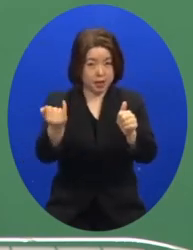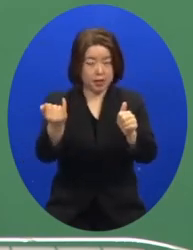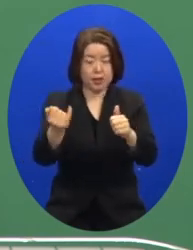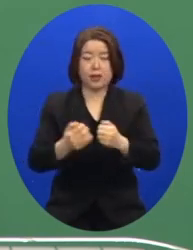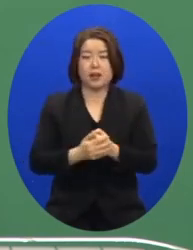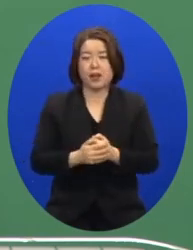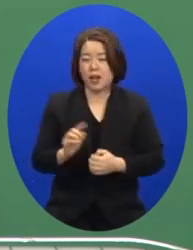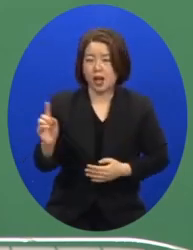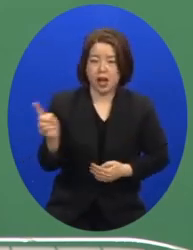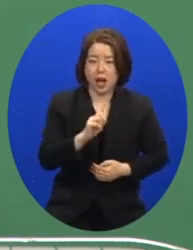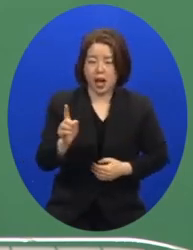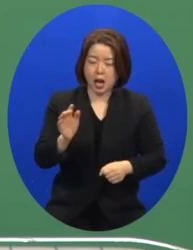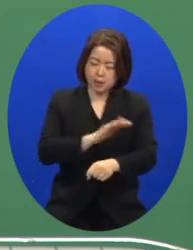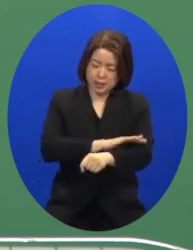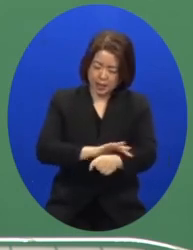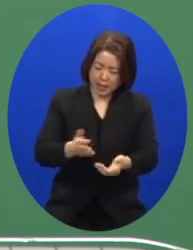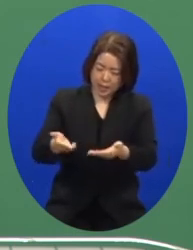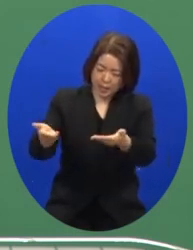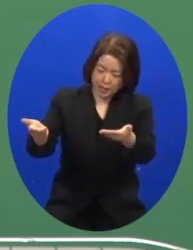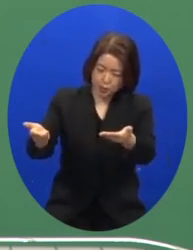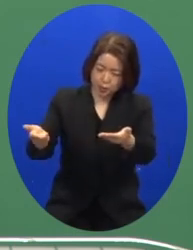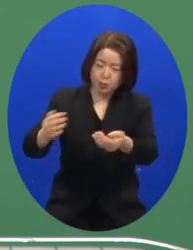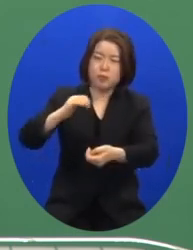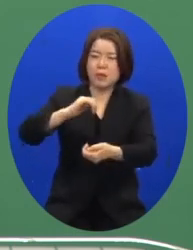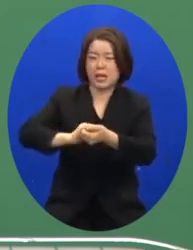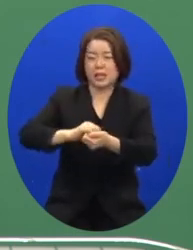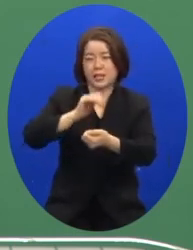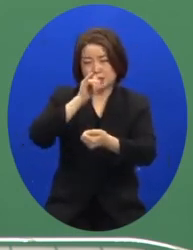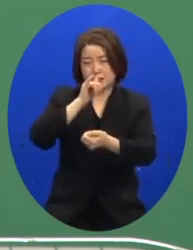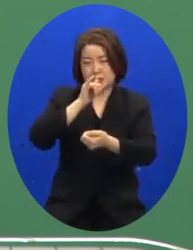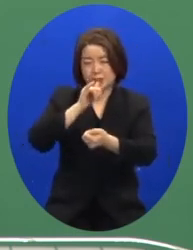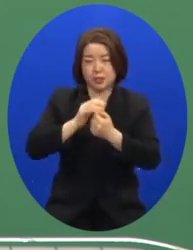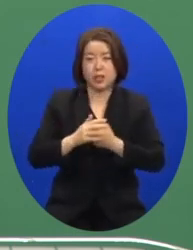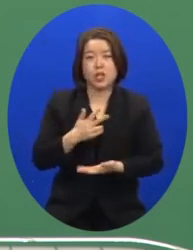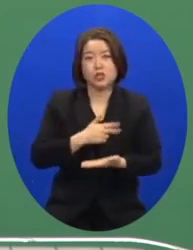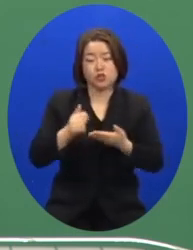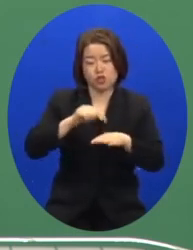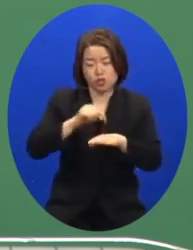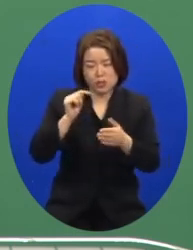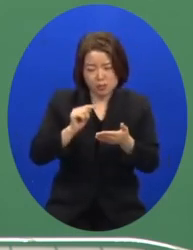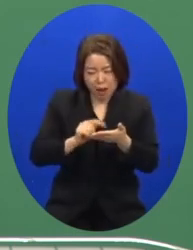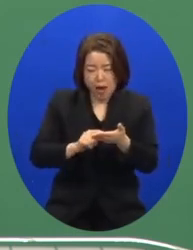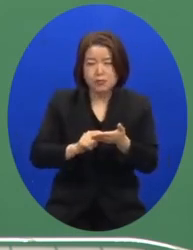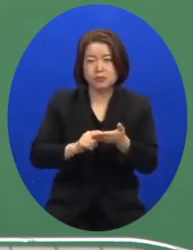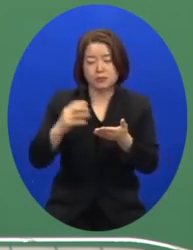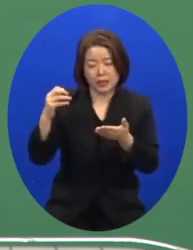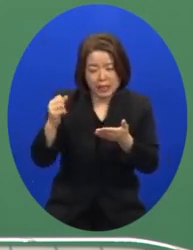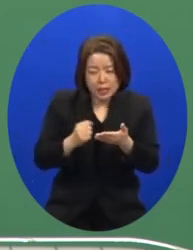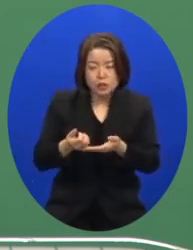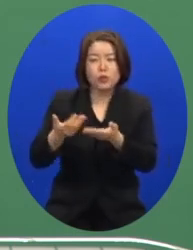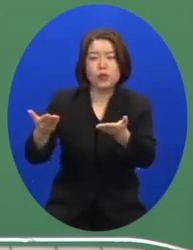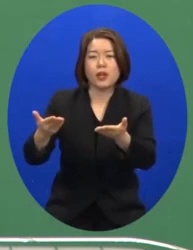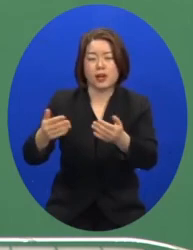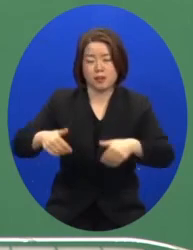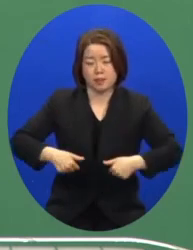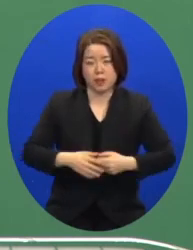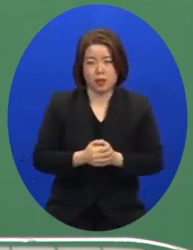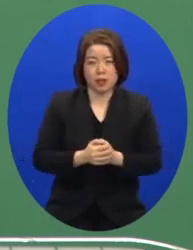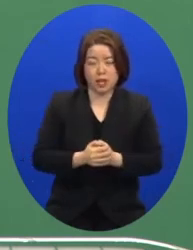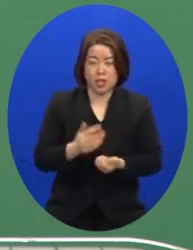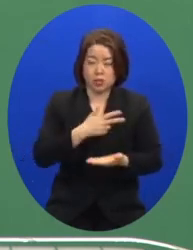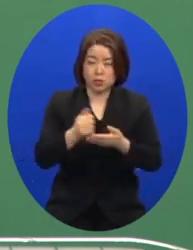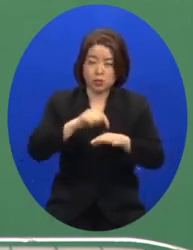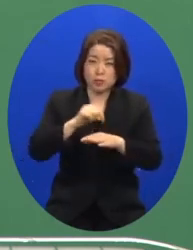아무리 잘하려고 애를 써도 함게 가 있어요 주님의 마음 이어야 합니다 주님의 마음을